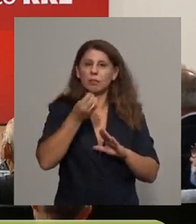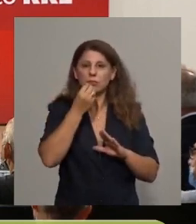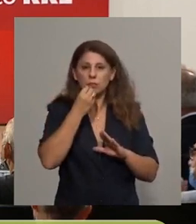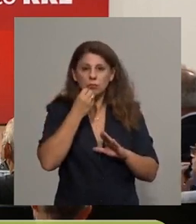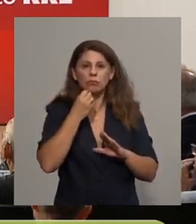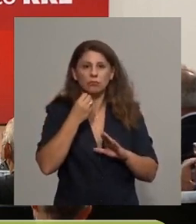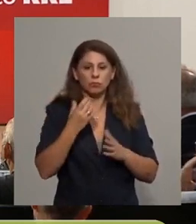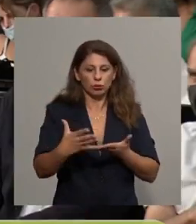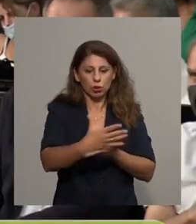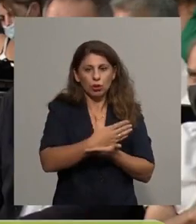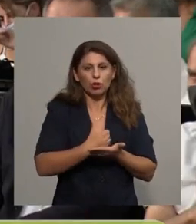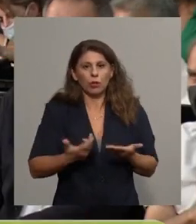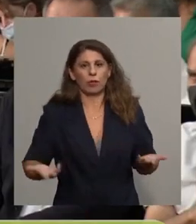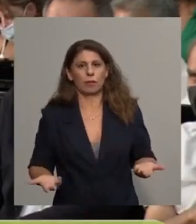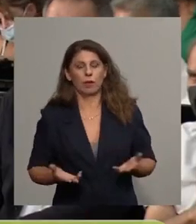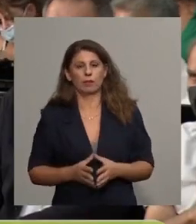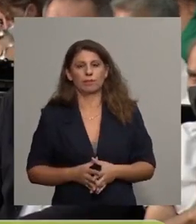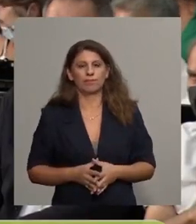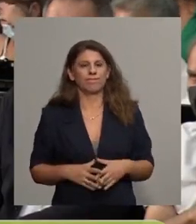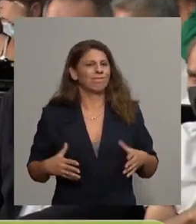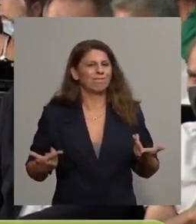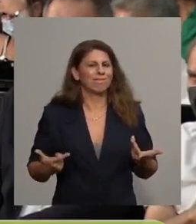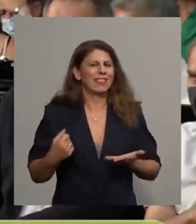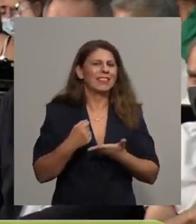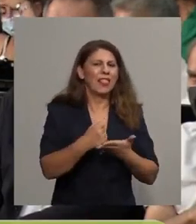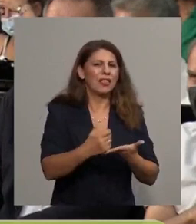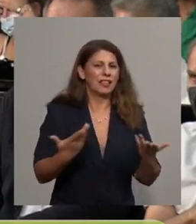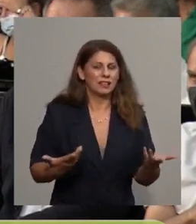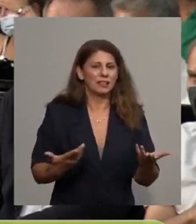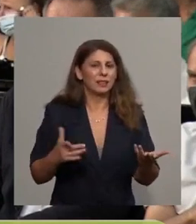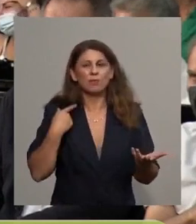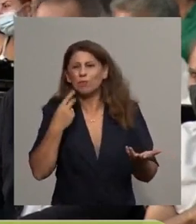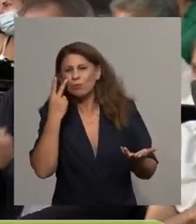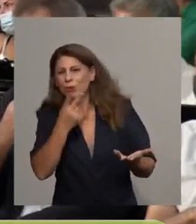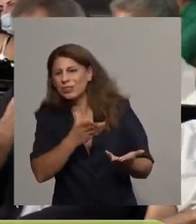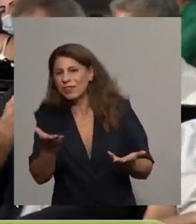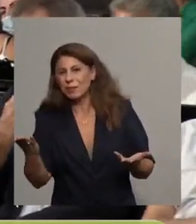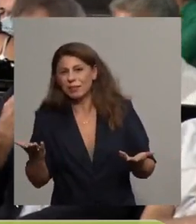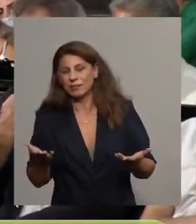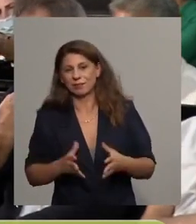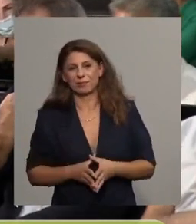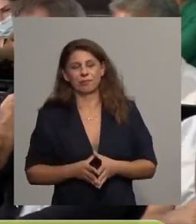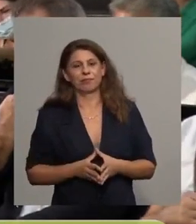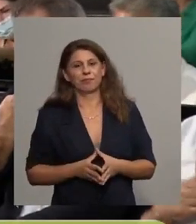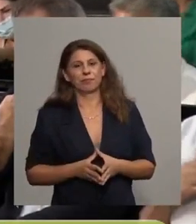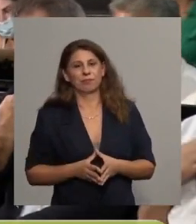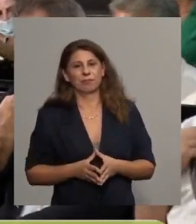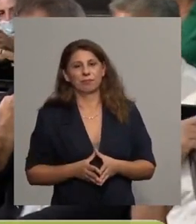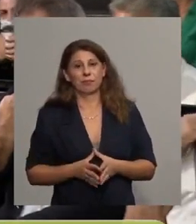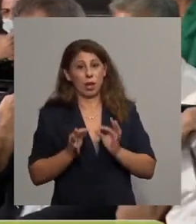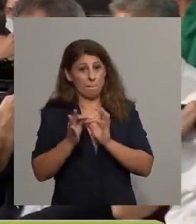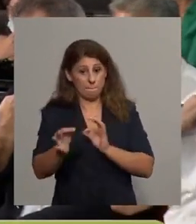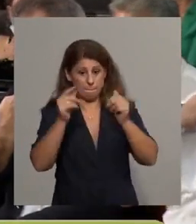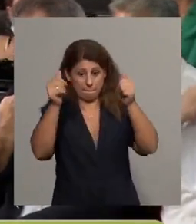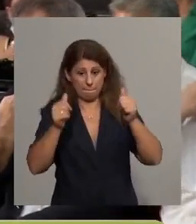τα λαϊκά εισοδήματα. Άρα, ποιες παροχές, πού τις βλέπετε αυτές? Τα μέτρα που εξαγγέλθηκαν